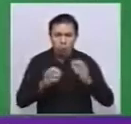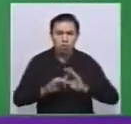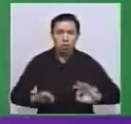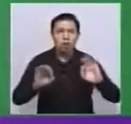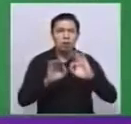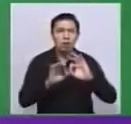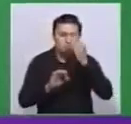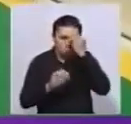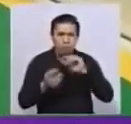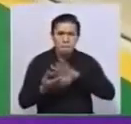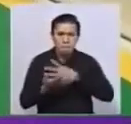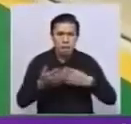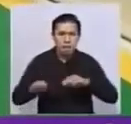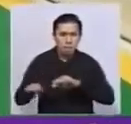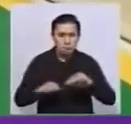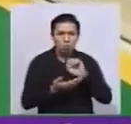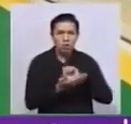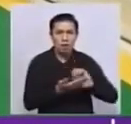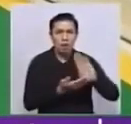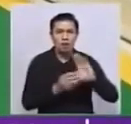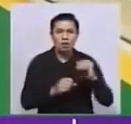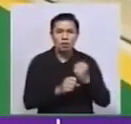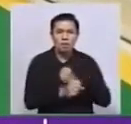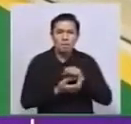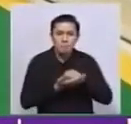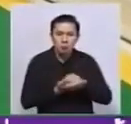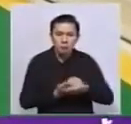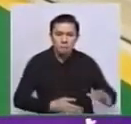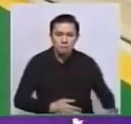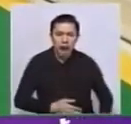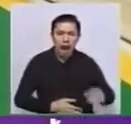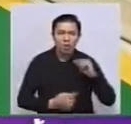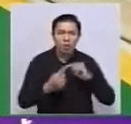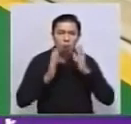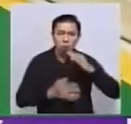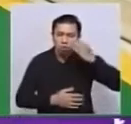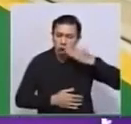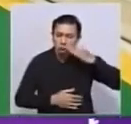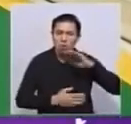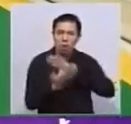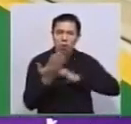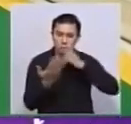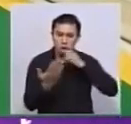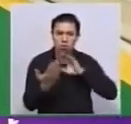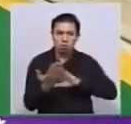เป็นเพื่อเตรียมจัดตั้งเป็นสถาบันการจัดบริการสุนัขสำหรับคนตาบอดในประเทศไทยต่อไป